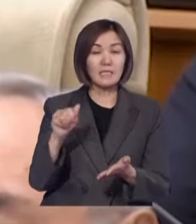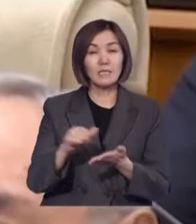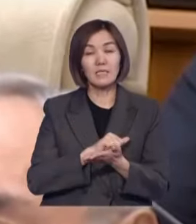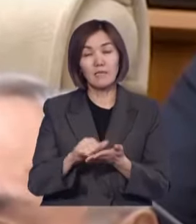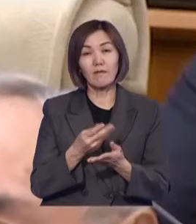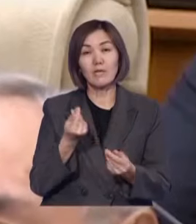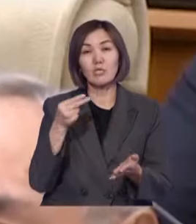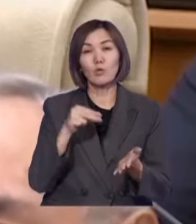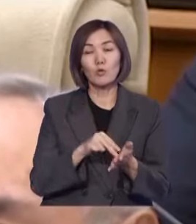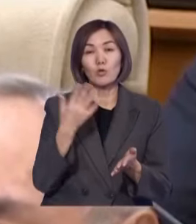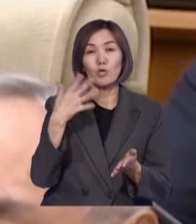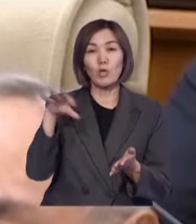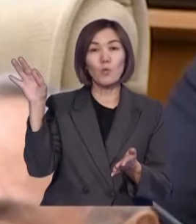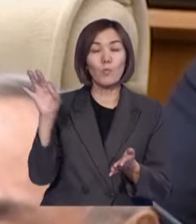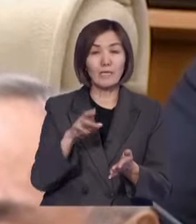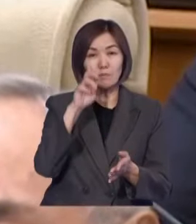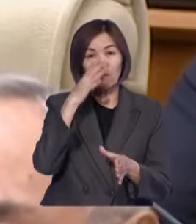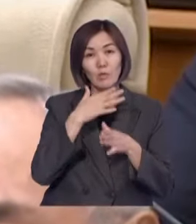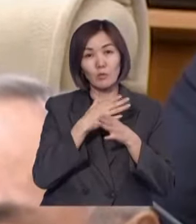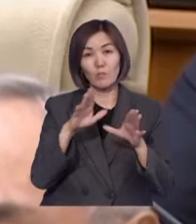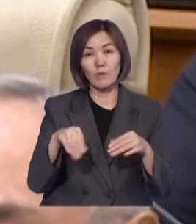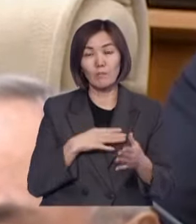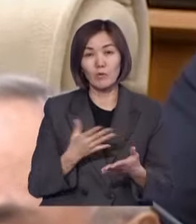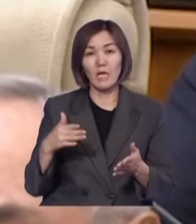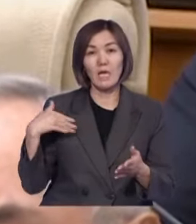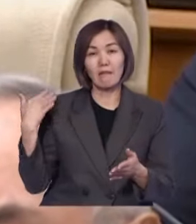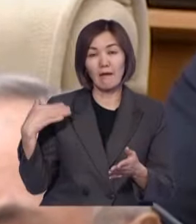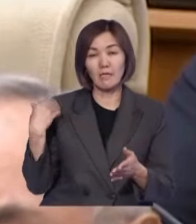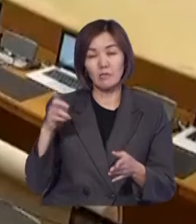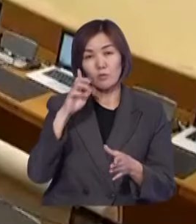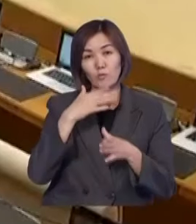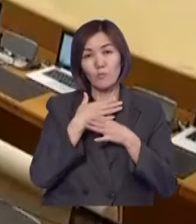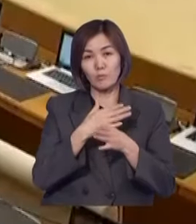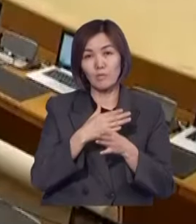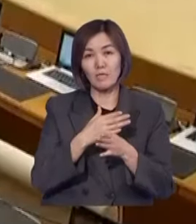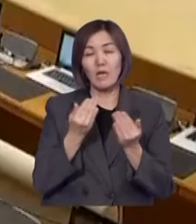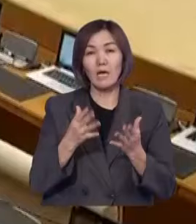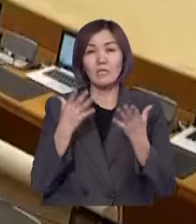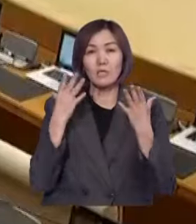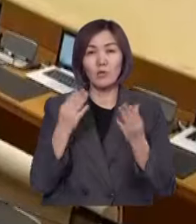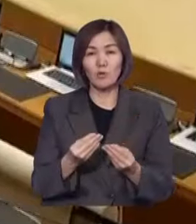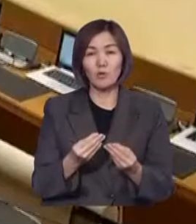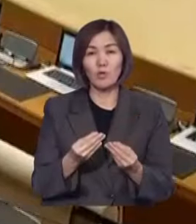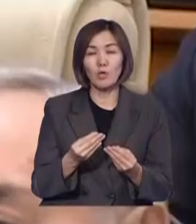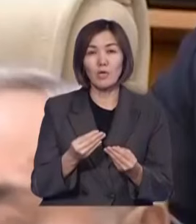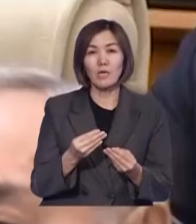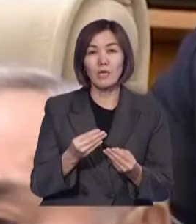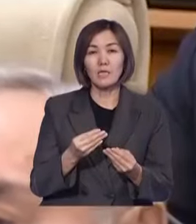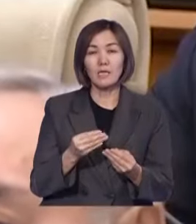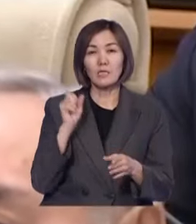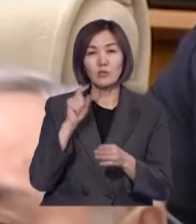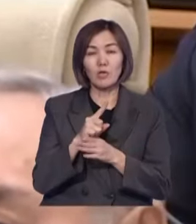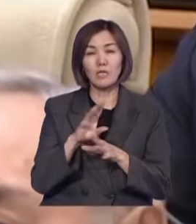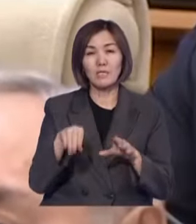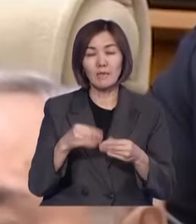құнның 50% субсидиялау, органикалық тыңайтқыштарды субсидиялау. Қазіргі уақытта органикалық өнімдер сұранысқа ие